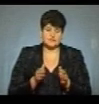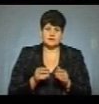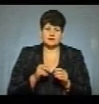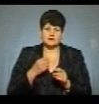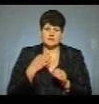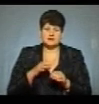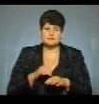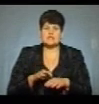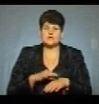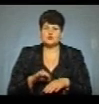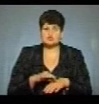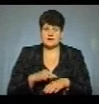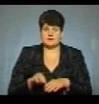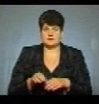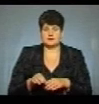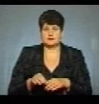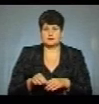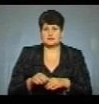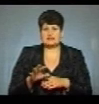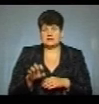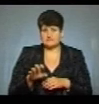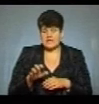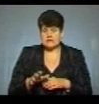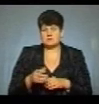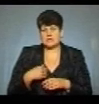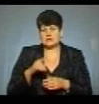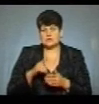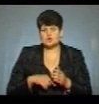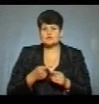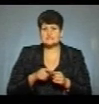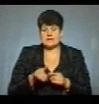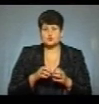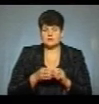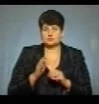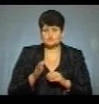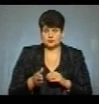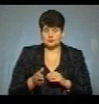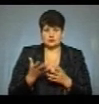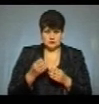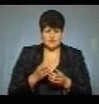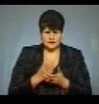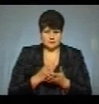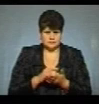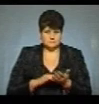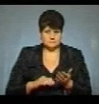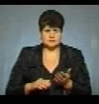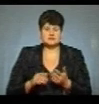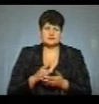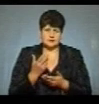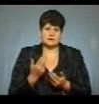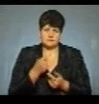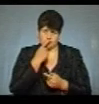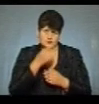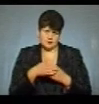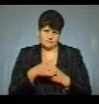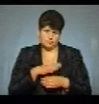знущанням над тваринами, і я надіюся, що воно відповідний результат отримає. Тобто ще йде це провадження? Так, воно порушено недавно, у